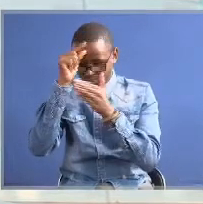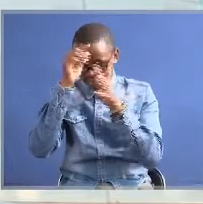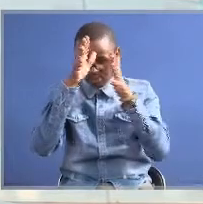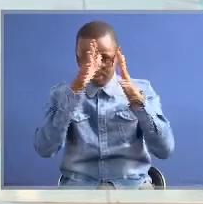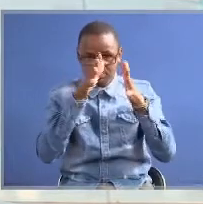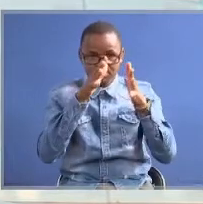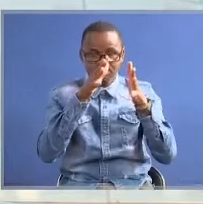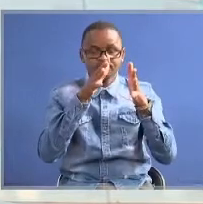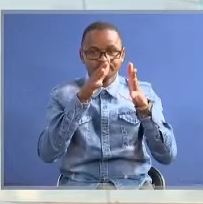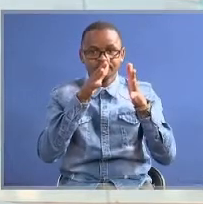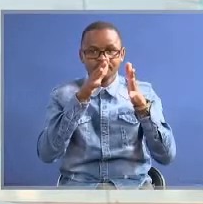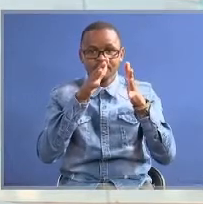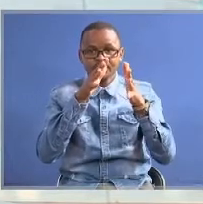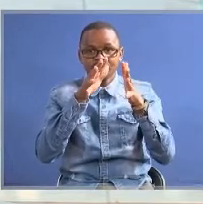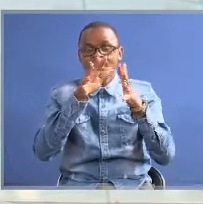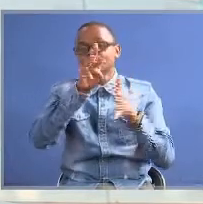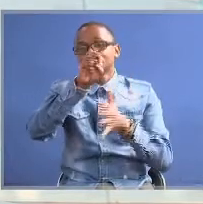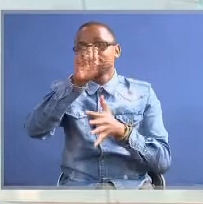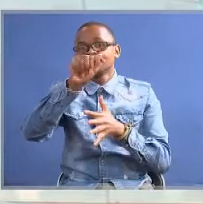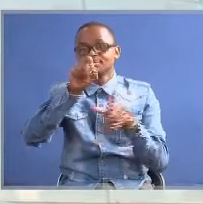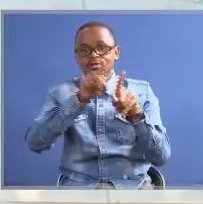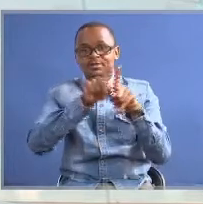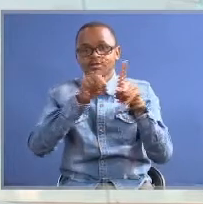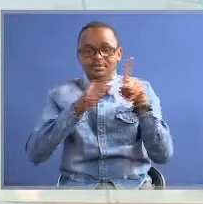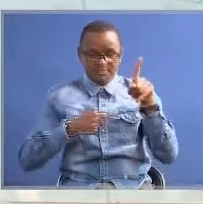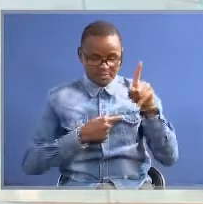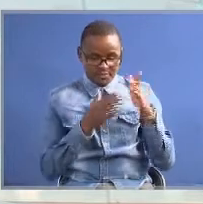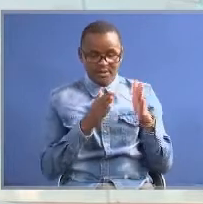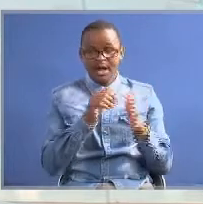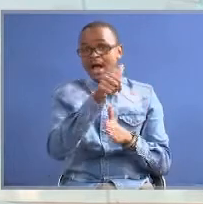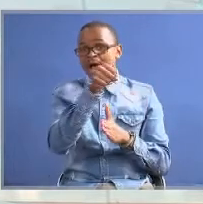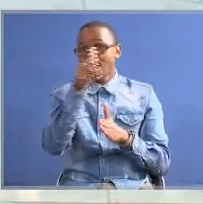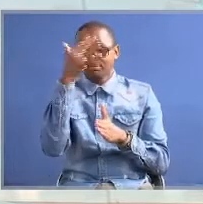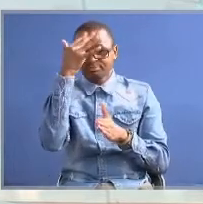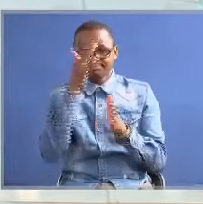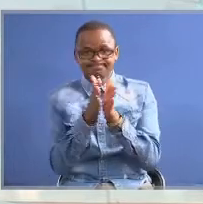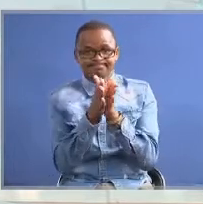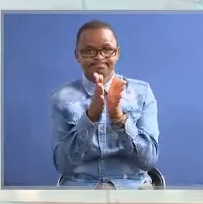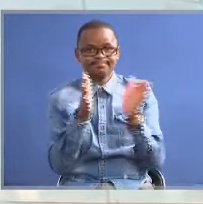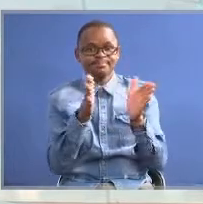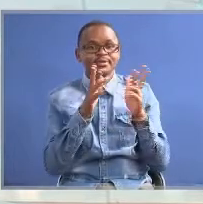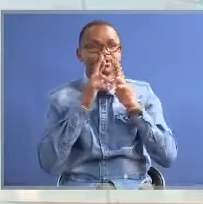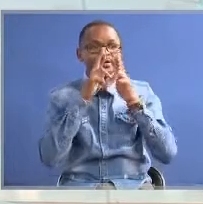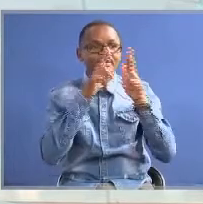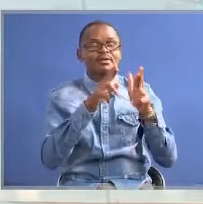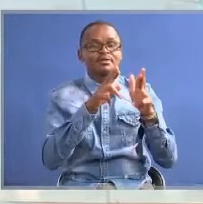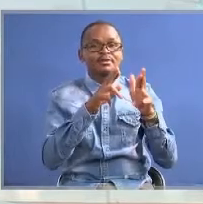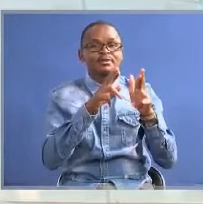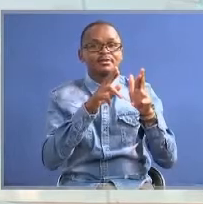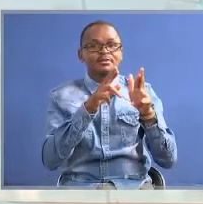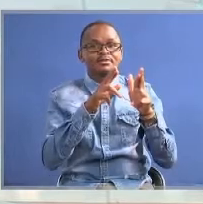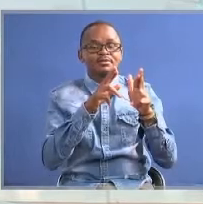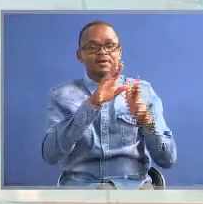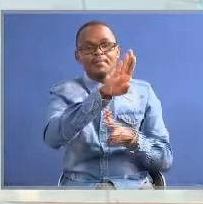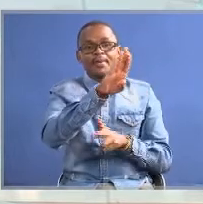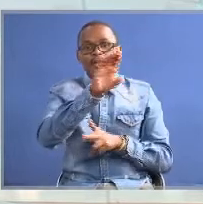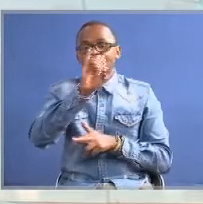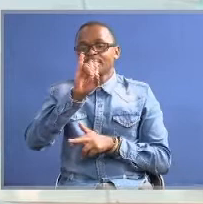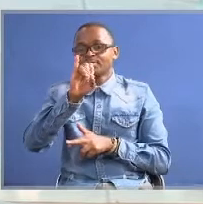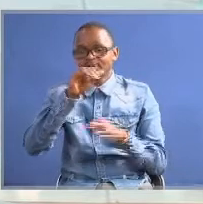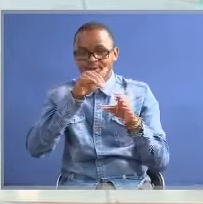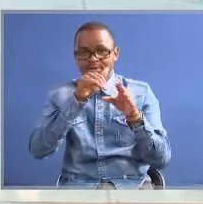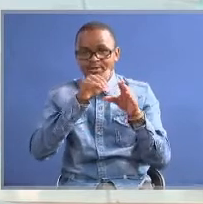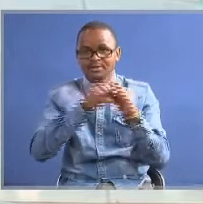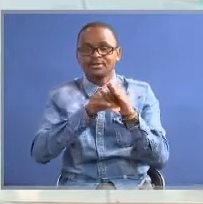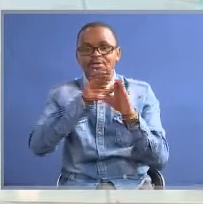magavana, wabunge, wawakilishi wadi na wageni wengine mashuhuri kwa uzinduzi rasmi wa ripoti ya maridhiano ya BBI